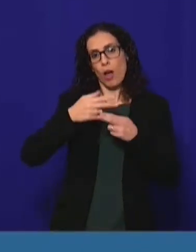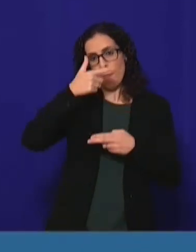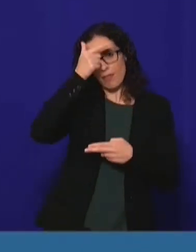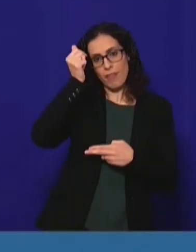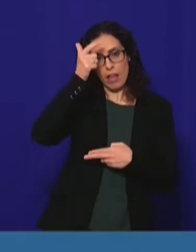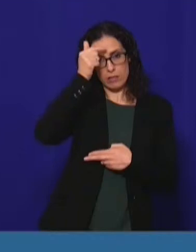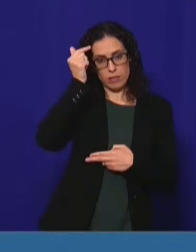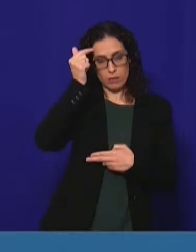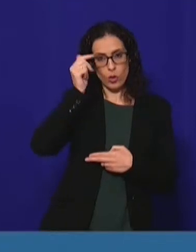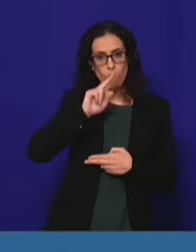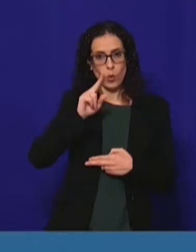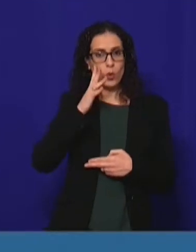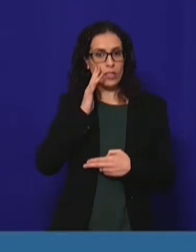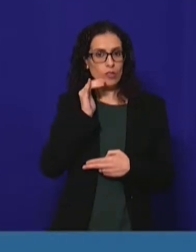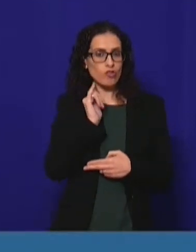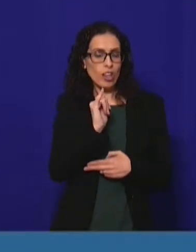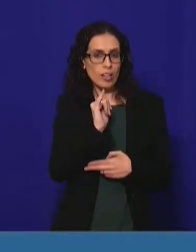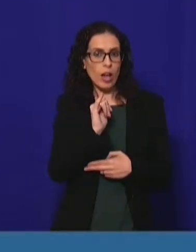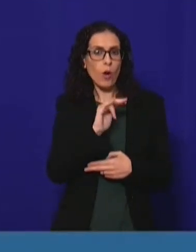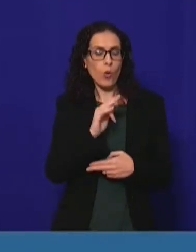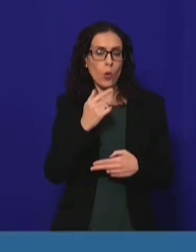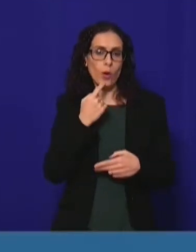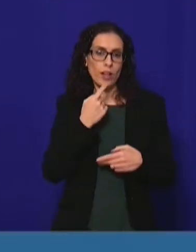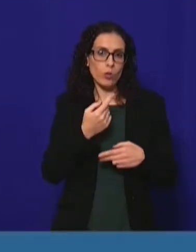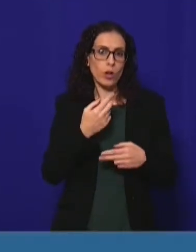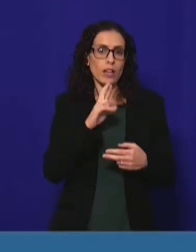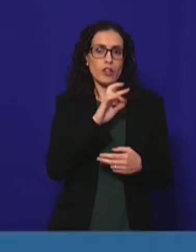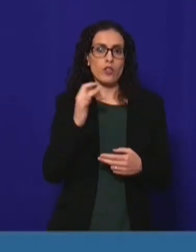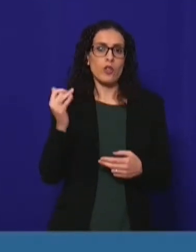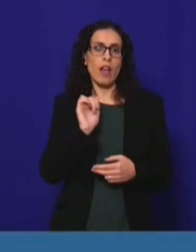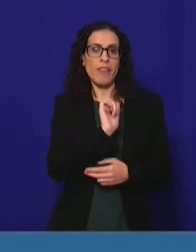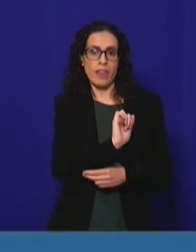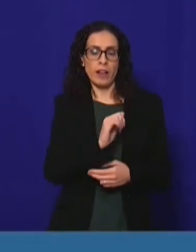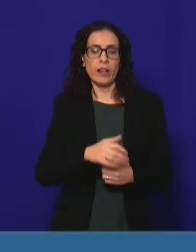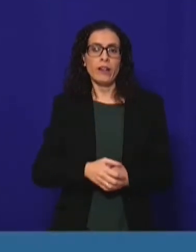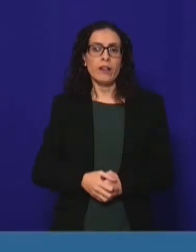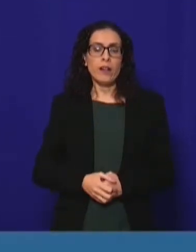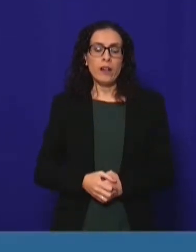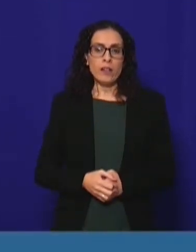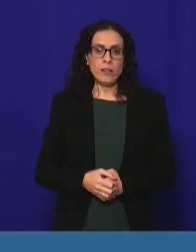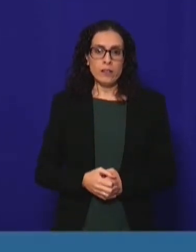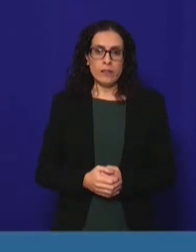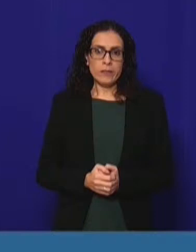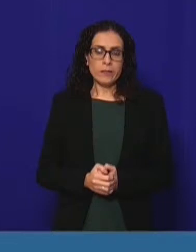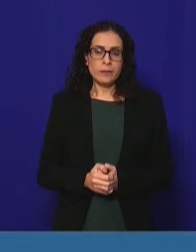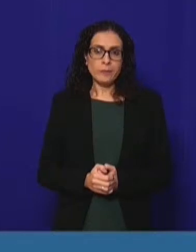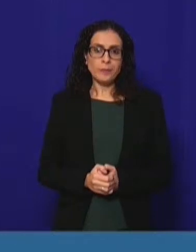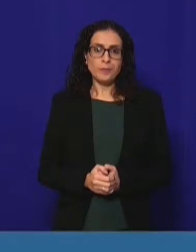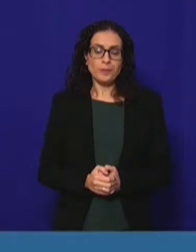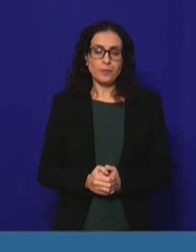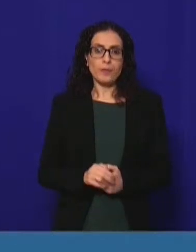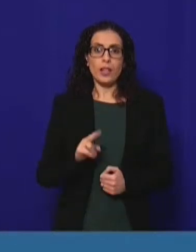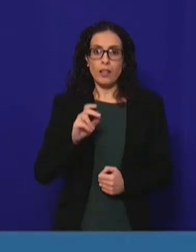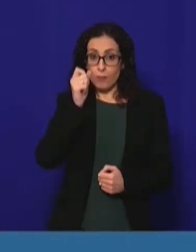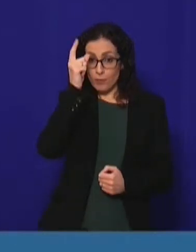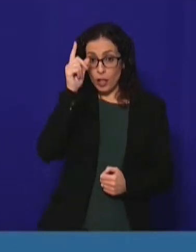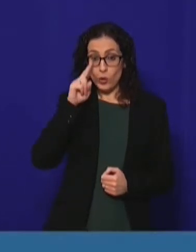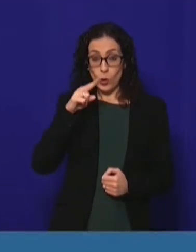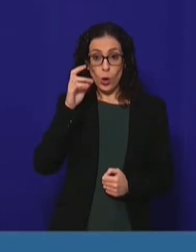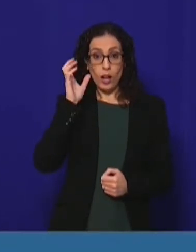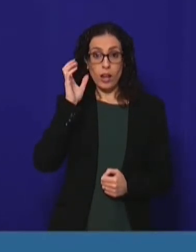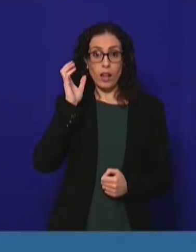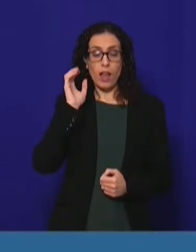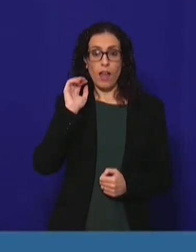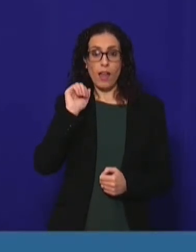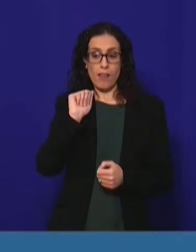hemmhekk imbagħad nkunu qegħdin niggwidawk bir-riżultati. Nfakkarkom ukoll fil-COVID Alert Malta biex min għadu ma